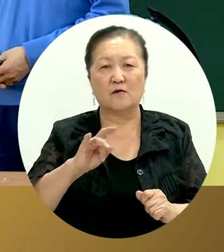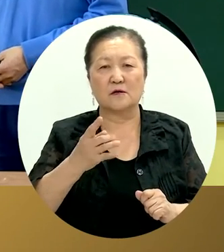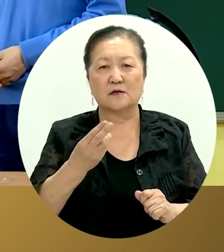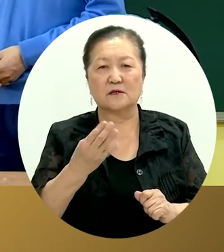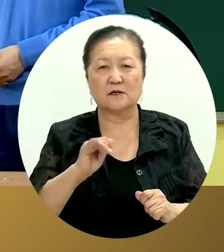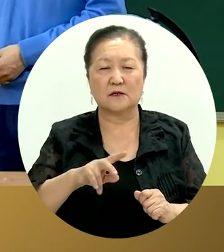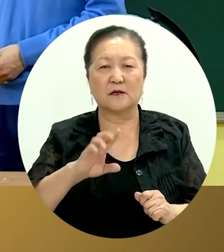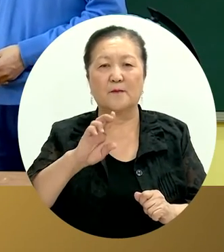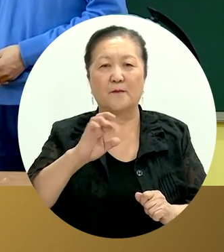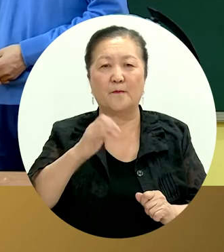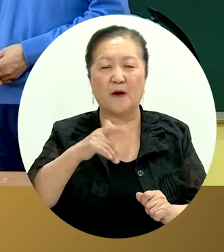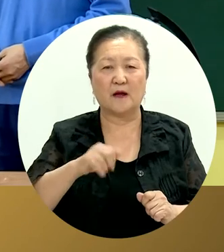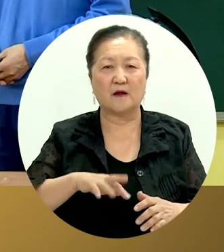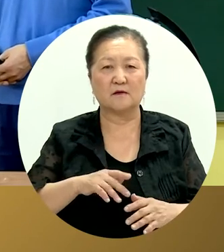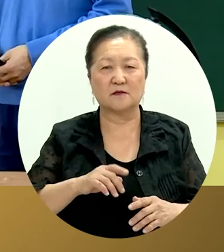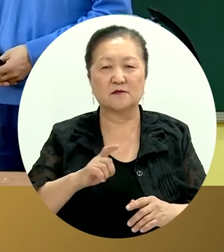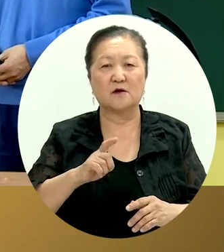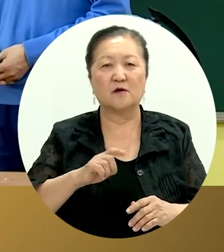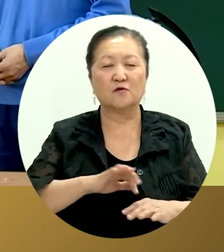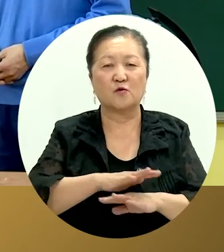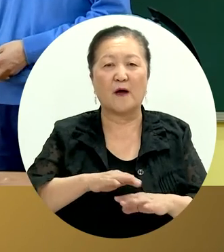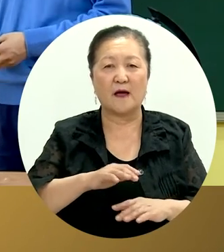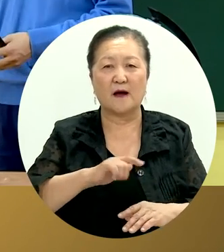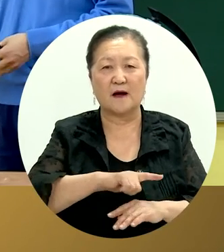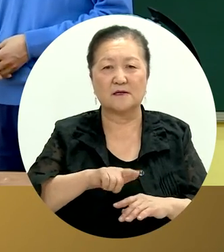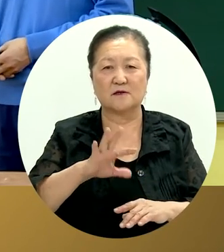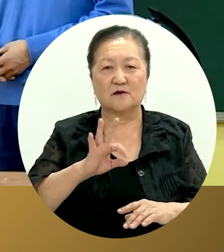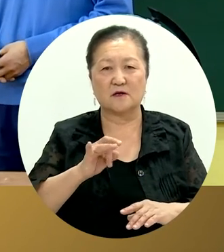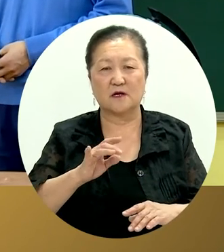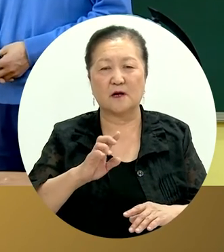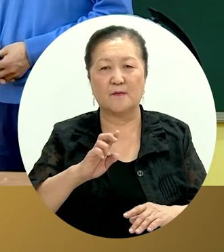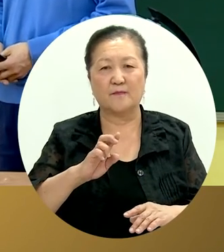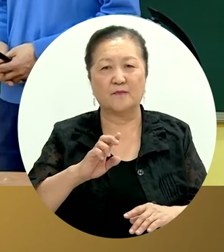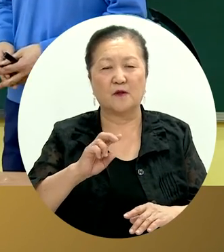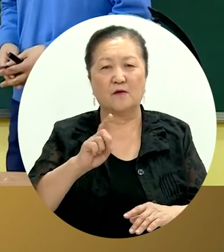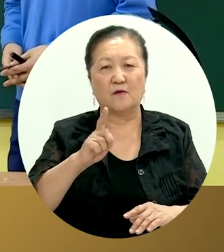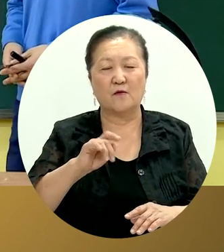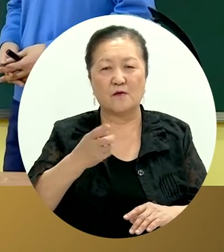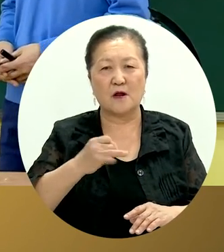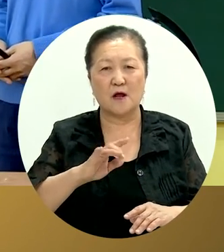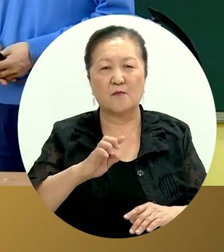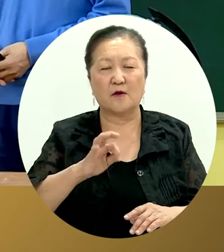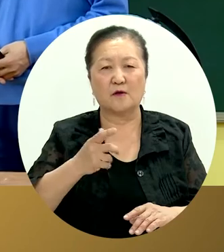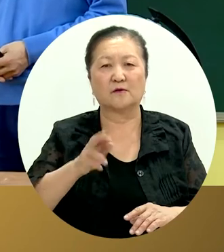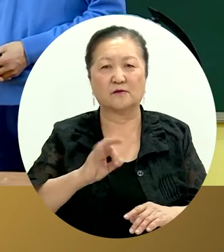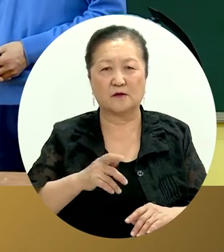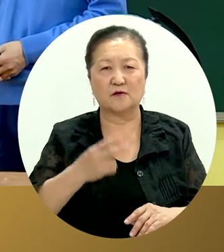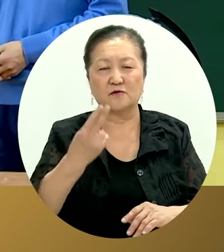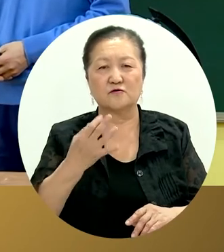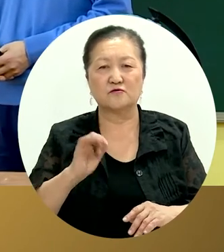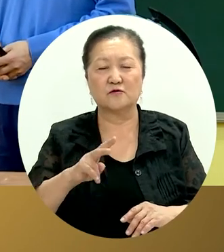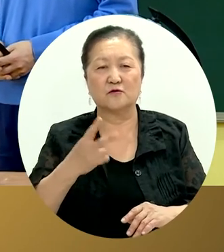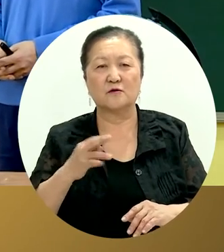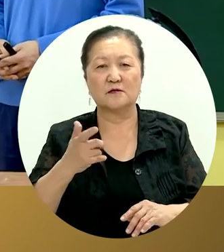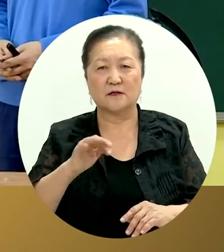байна. Тэгэхээр энэ хүүтэн урсгалын дагуу ихэхэн цөлүүд үүссэн байна те. Тэгэхээр энэ томоохон цөлүүд хүүтэн урсгалын дагуу